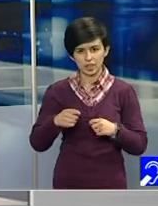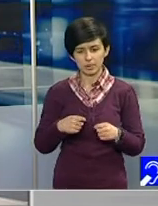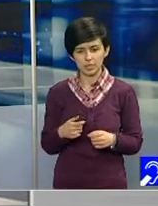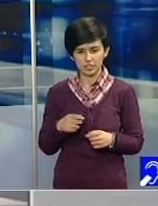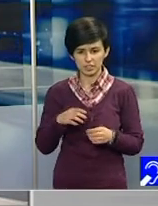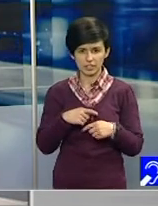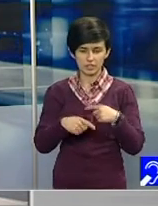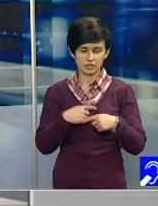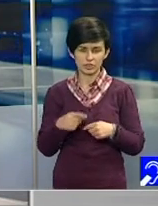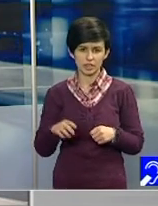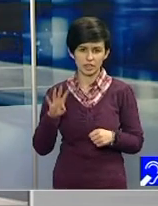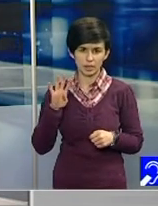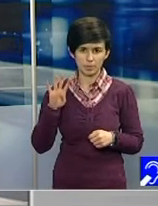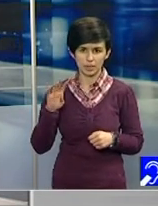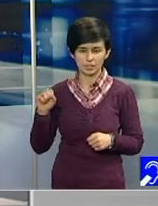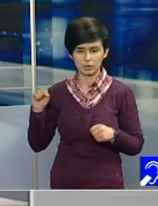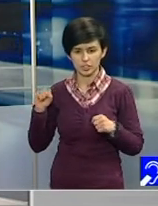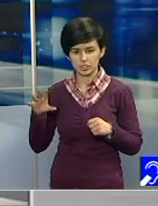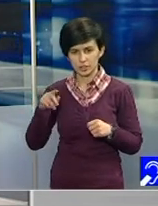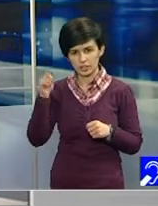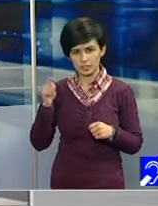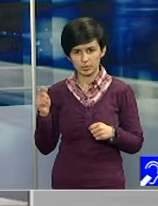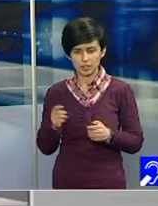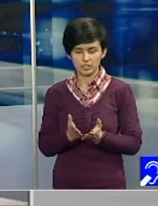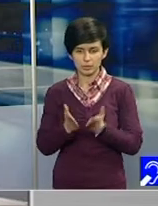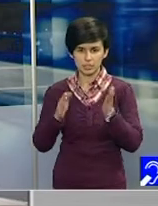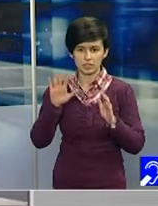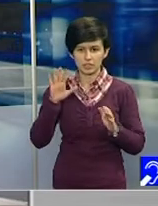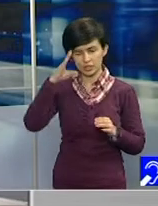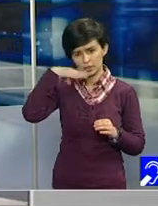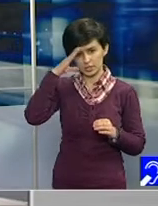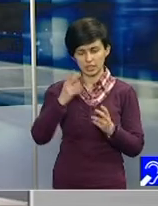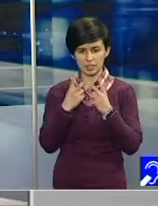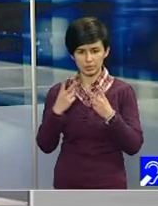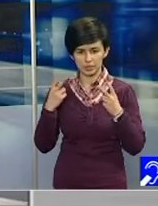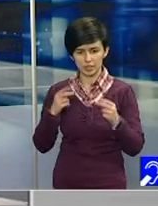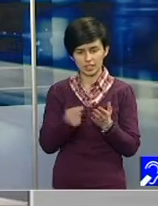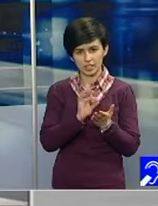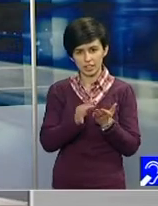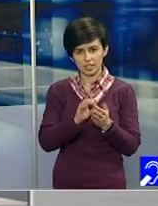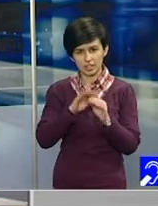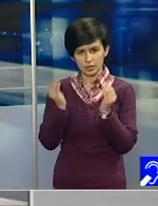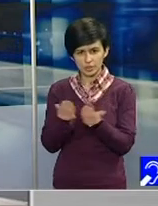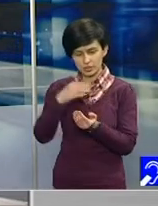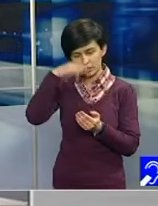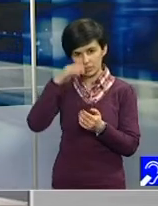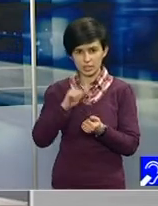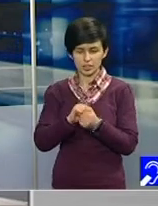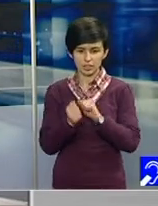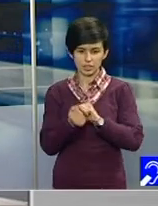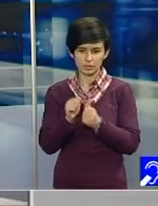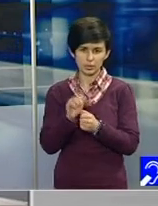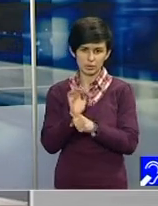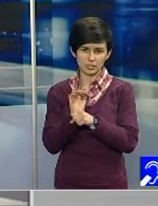4-15 februarie 2018 și marchează două zile importante în calendarul mondial, anume Ziua Mondială de luptă împotriva cancerului și